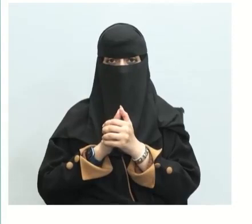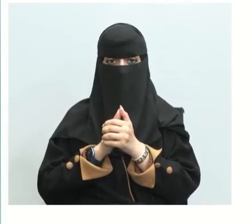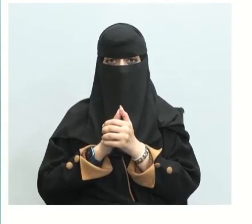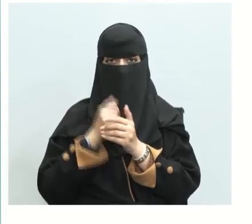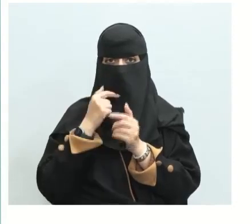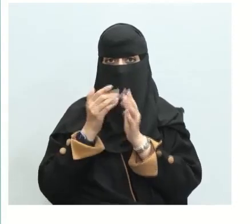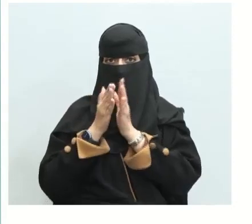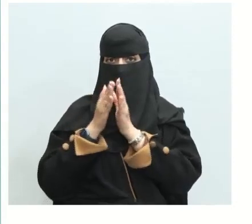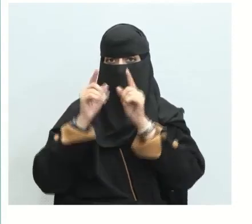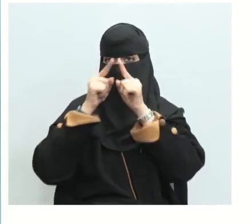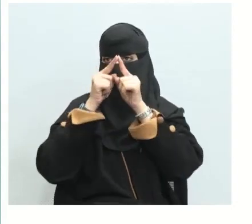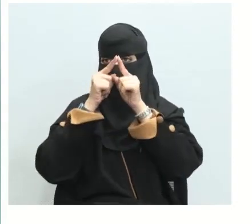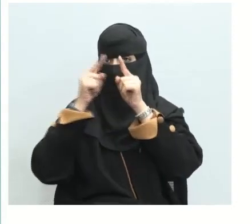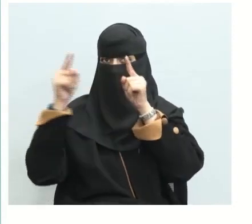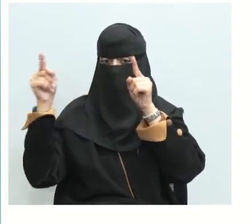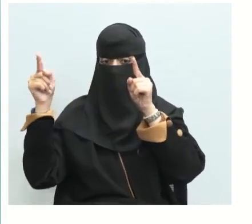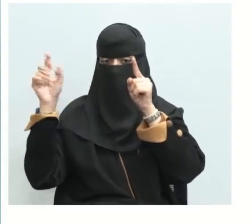أقصى حد للعرض ماكس ويث